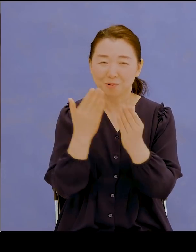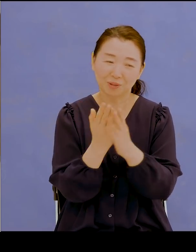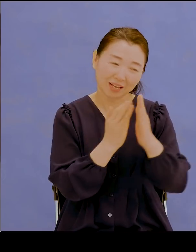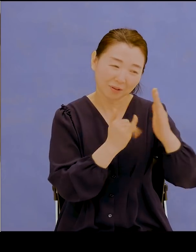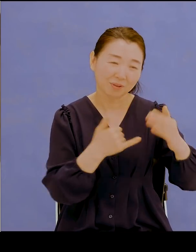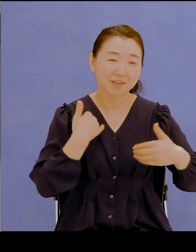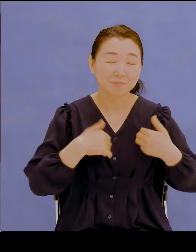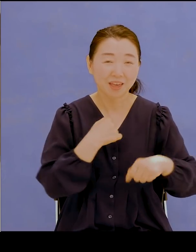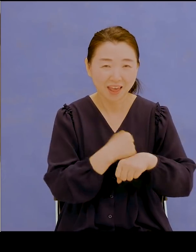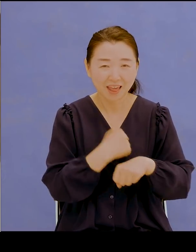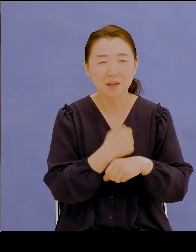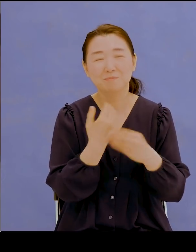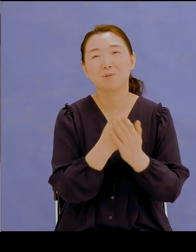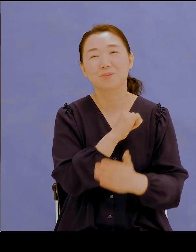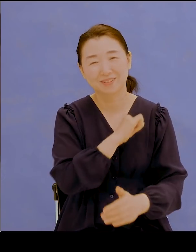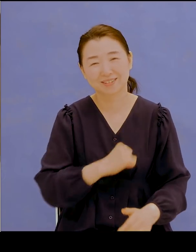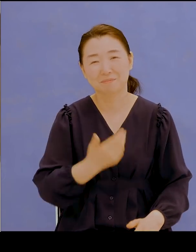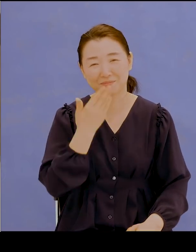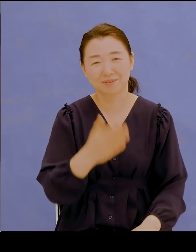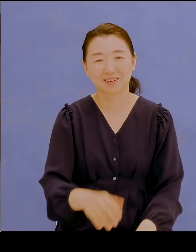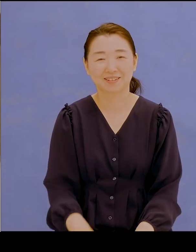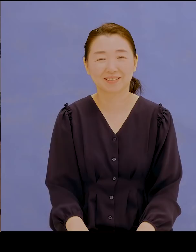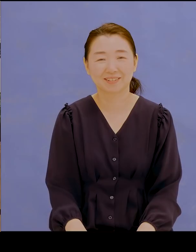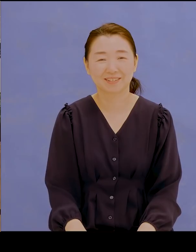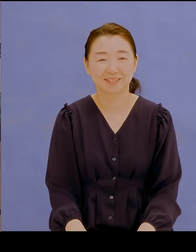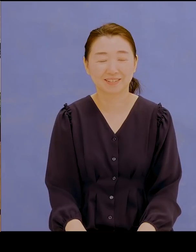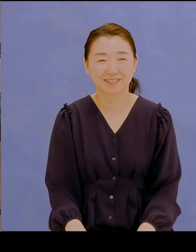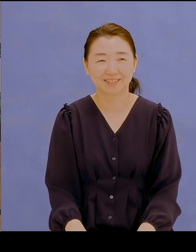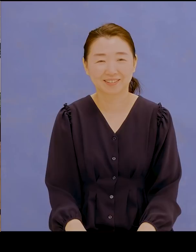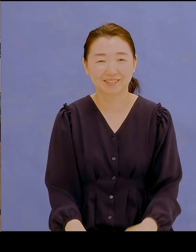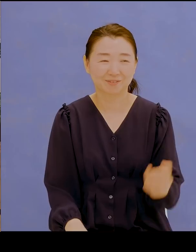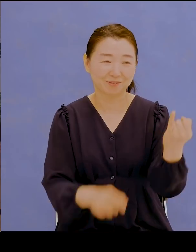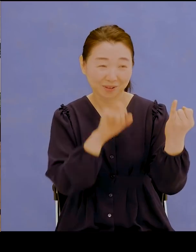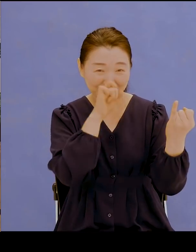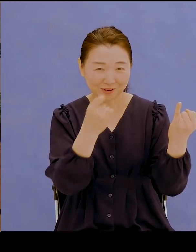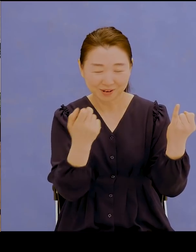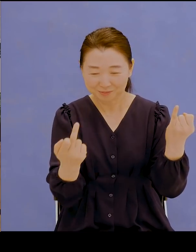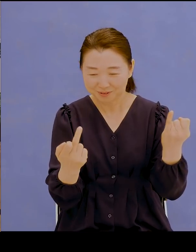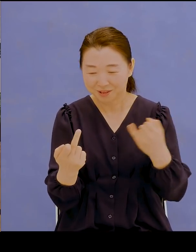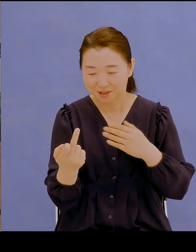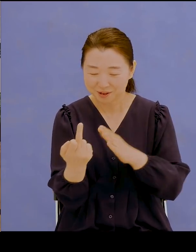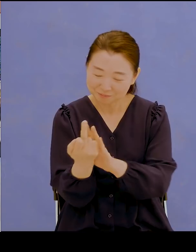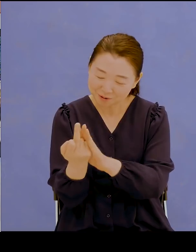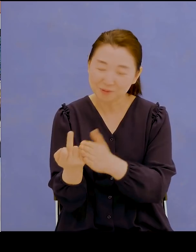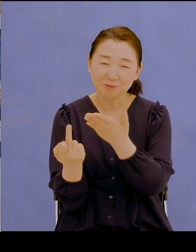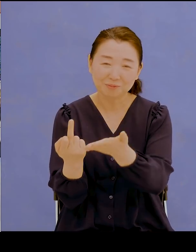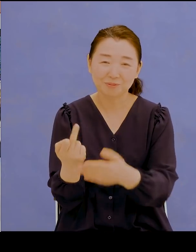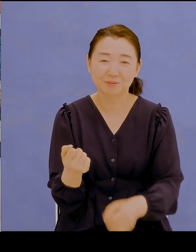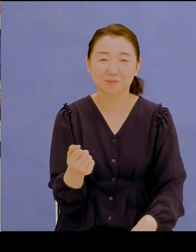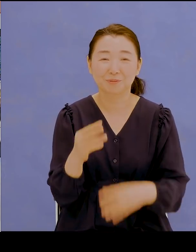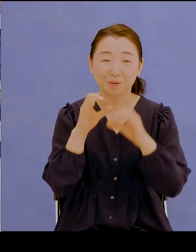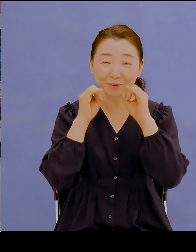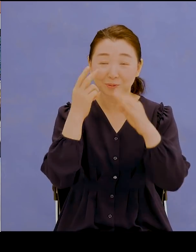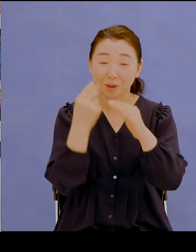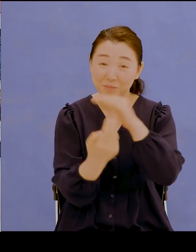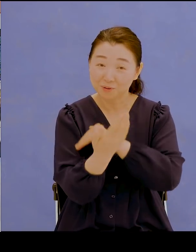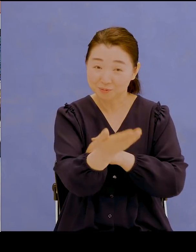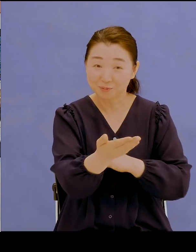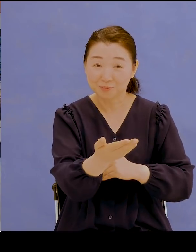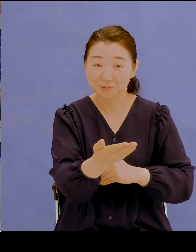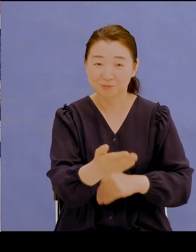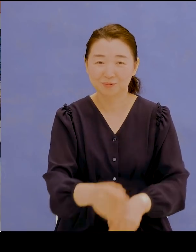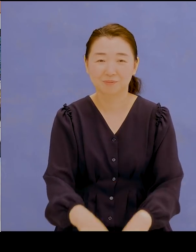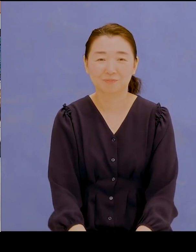또 견뎌지더라고요. 예. 네. 참 좋은 누나네요. 우리 동생 목욕도 시켜주고 그냥 얼마나 좋아요. 성교에 또 비전을 하나님께서